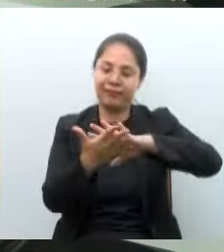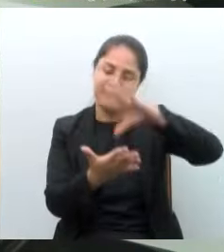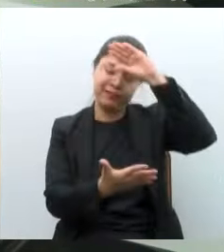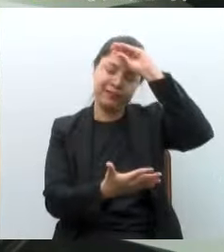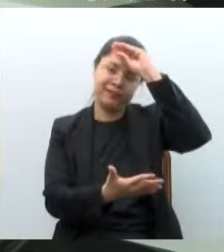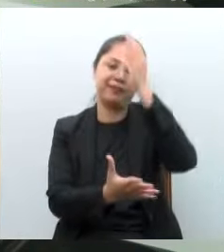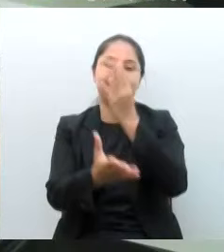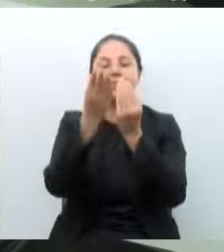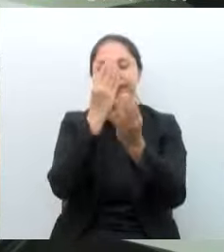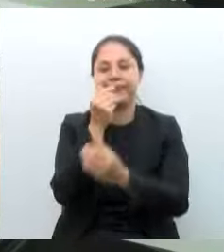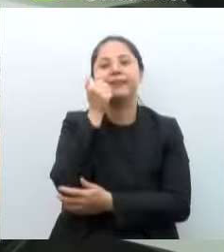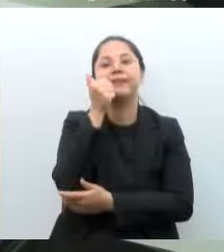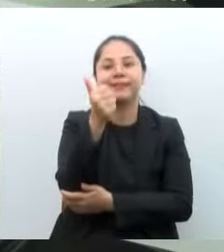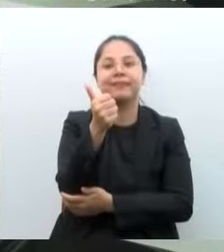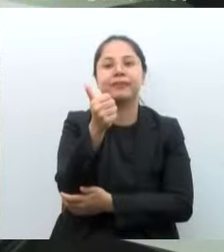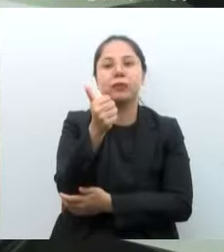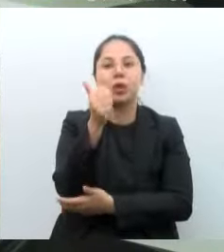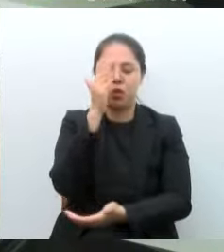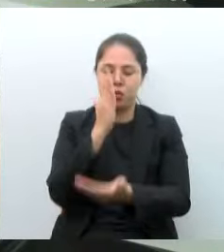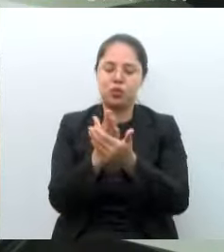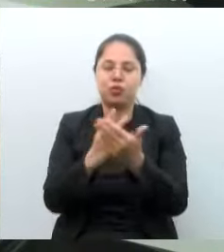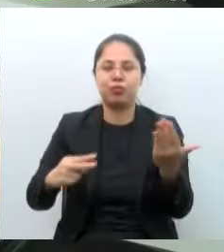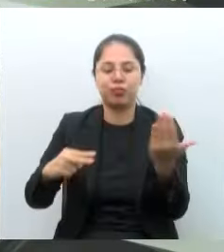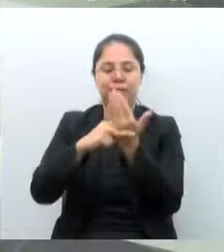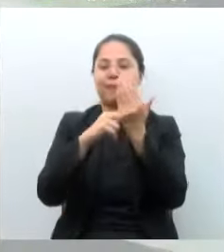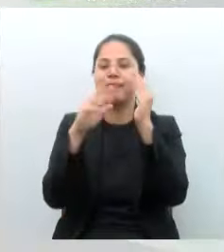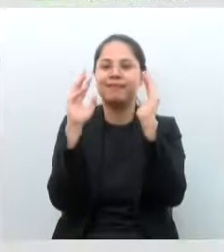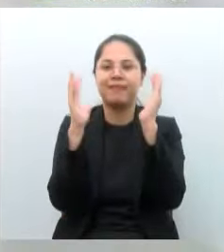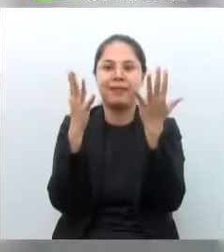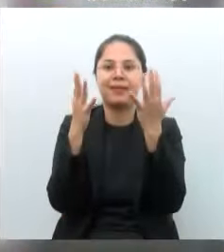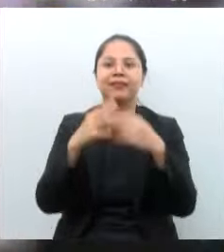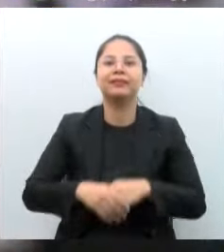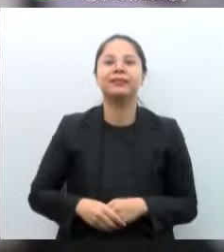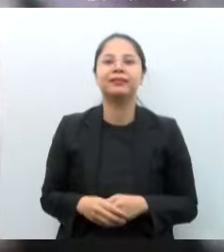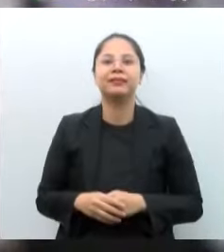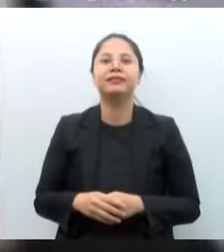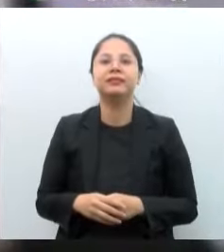การเรียนรู้โดยที่ไม่หยุดชะงักได้อย่างแน่นอนค่ะ